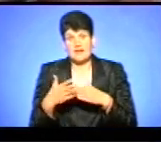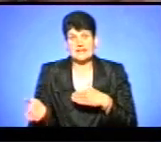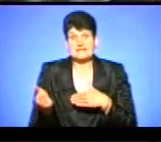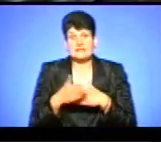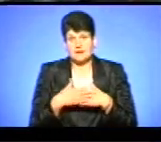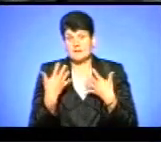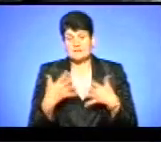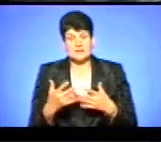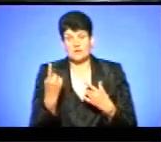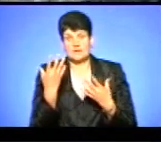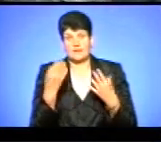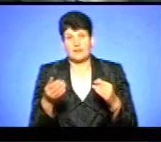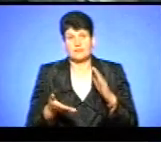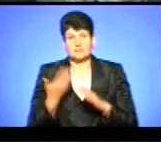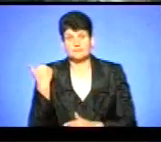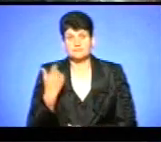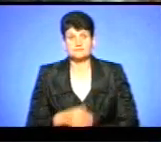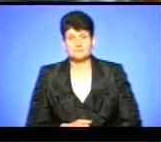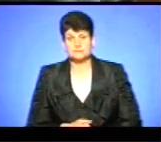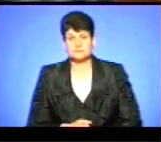втратила день.